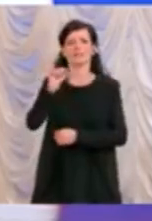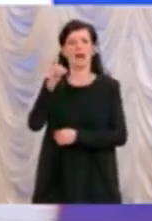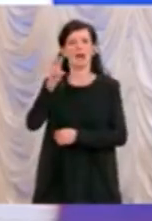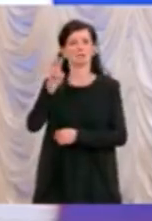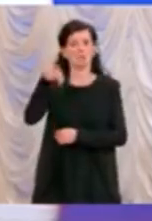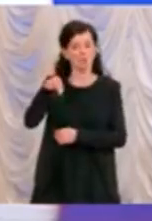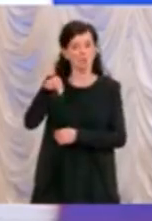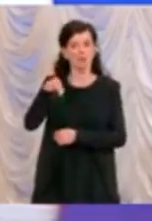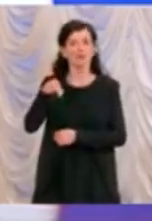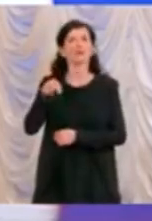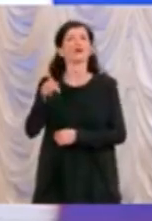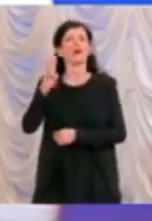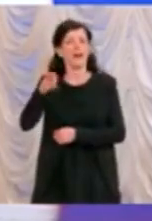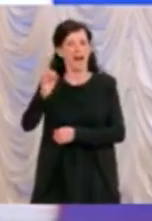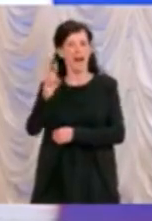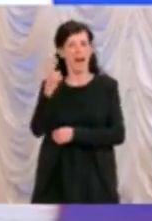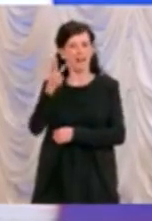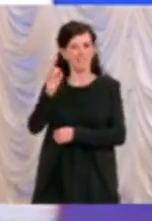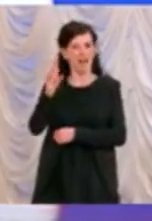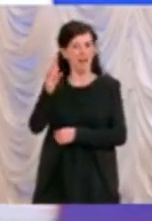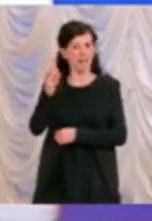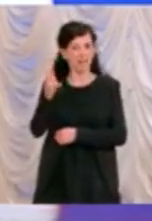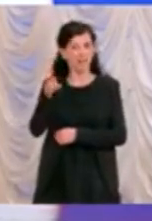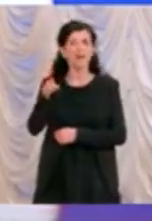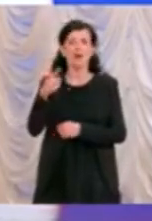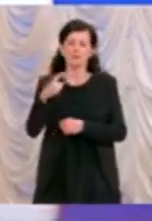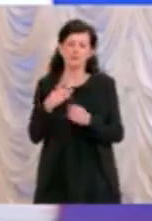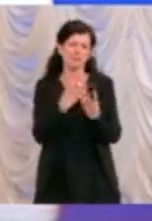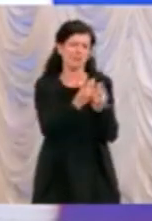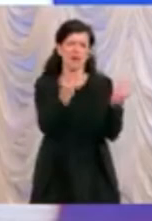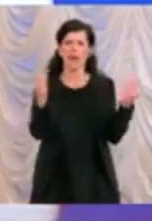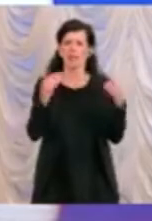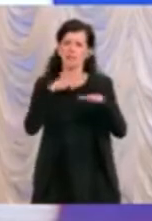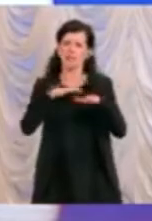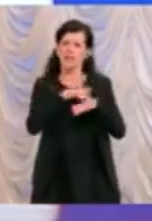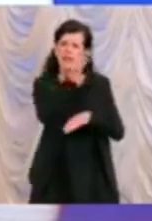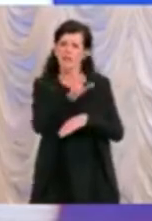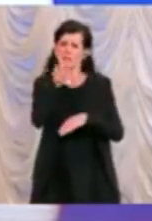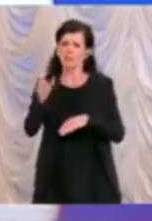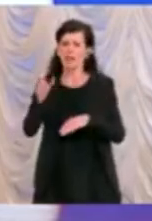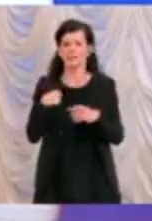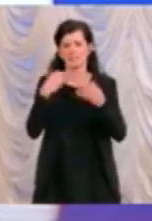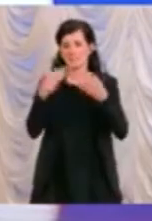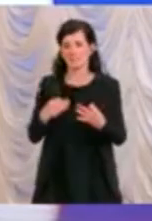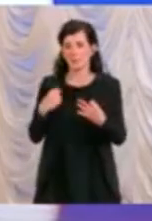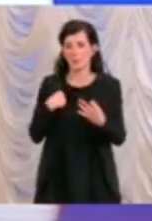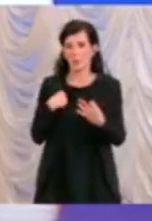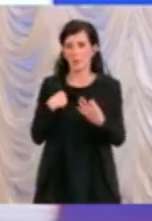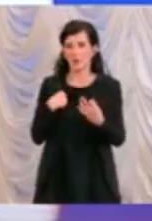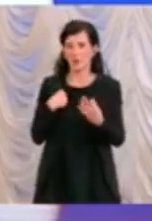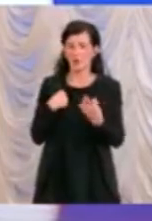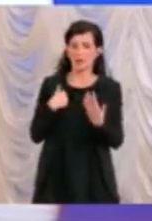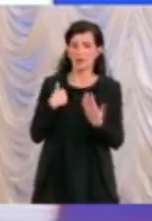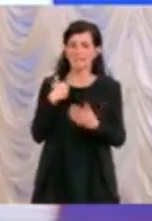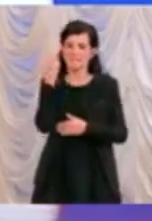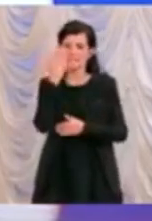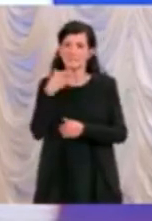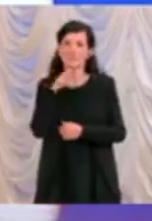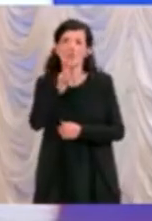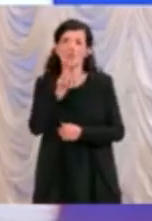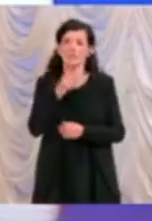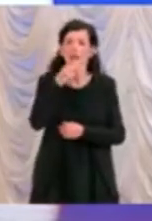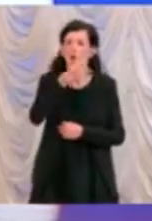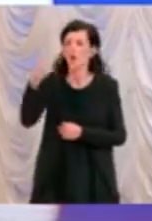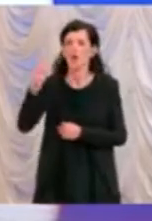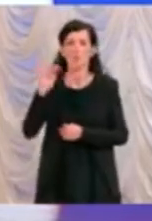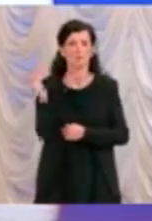harvard e tantissimi altri farei adesso questo momento faccio sicuramente un torto a tutti gli altri che non riesco a menzionare